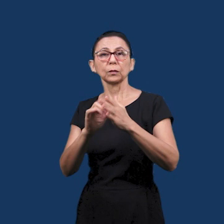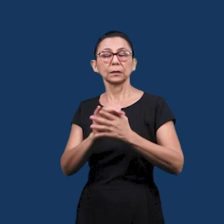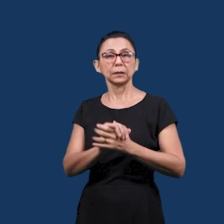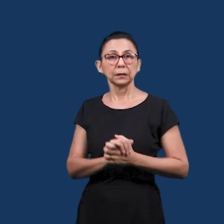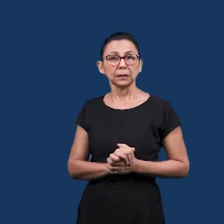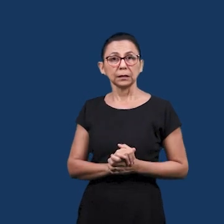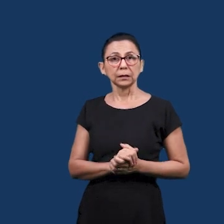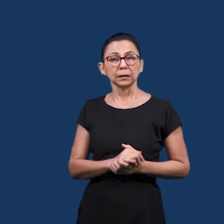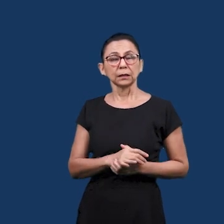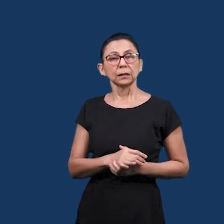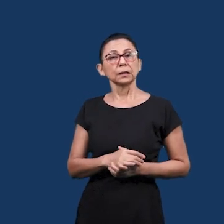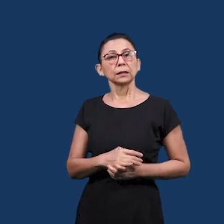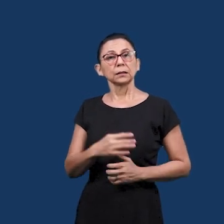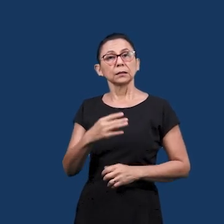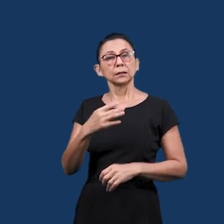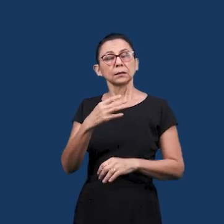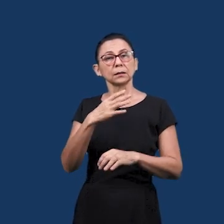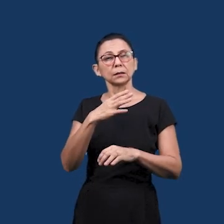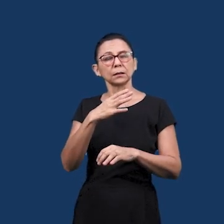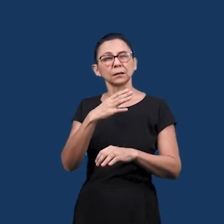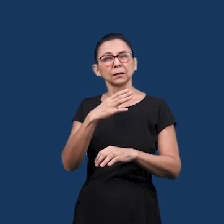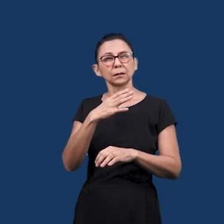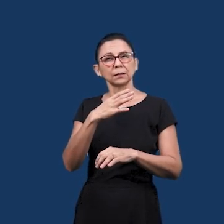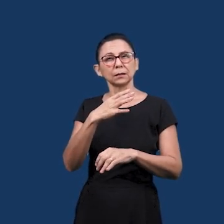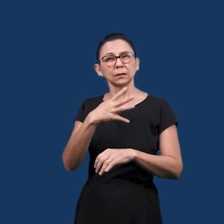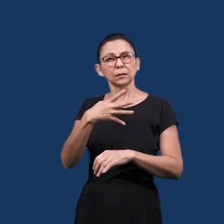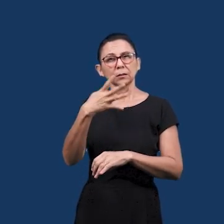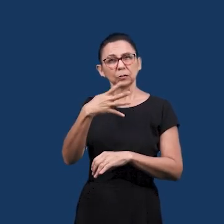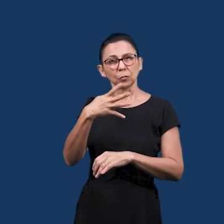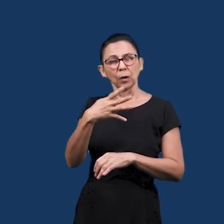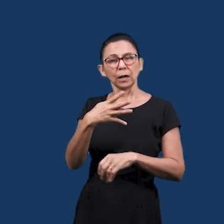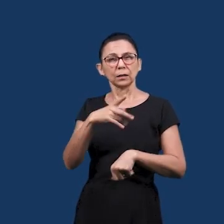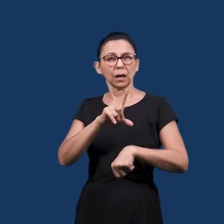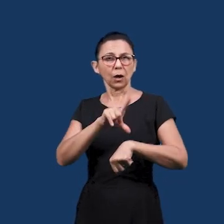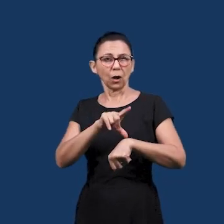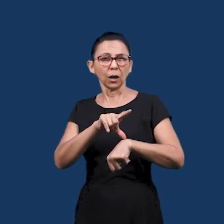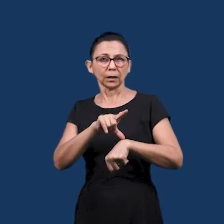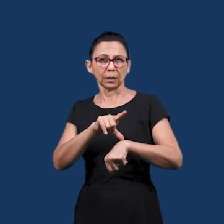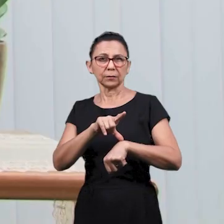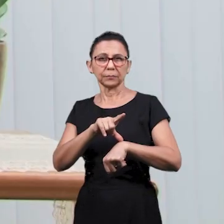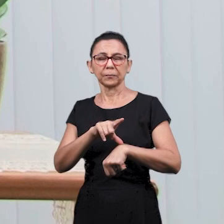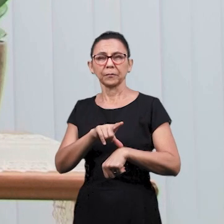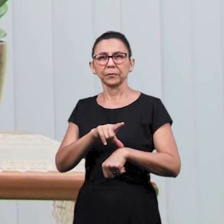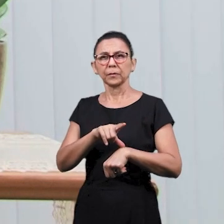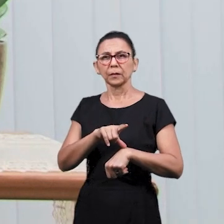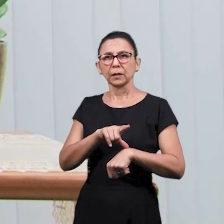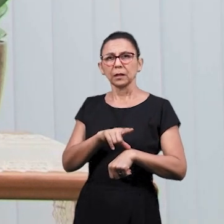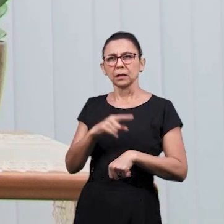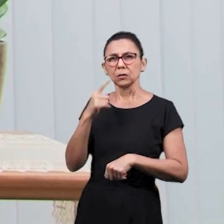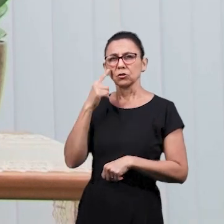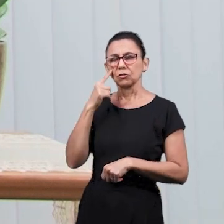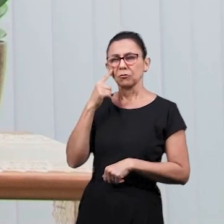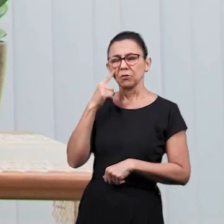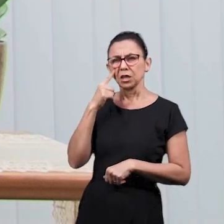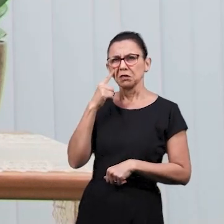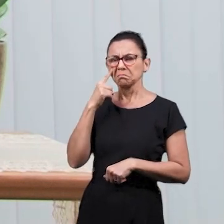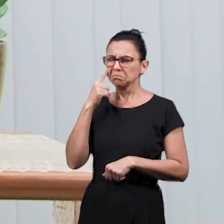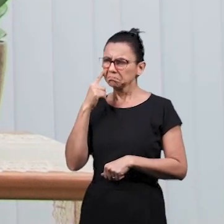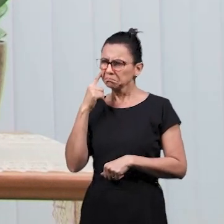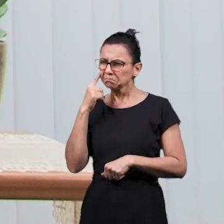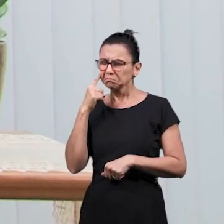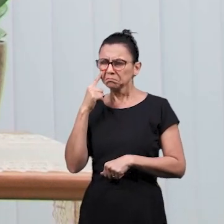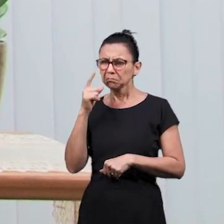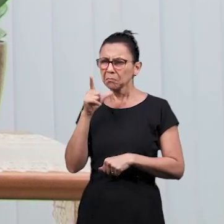ним Иисус, идя по морю, и ученики...» Почему Иисус шел